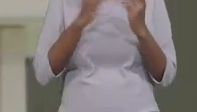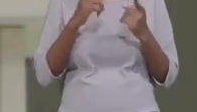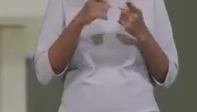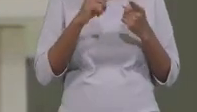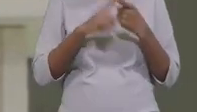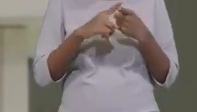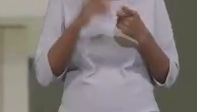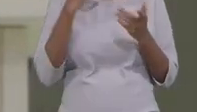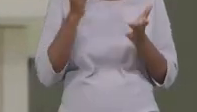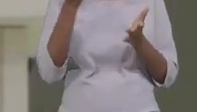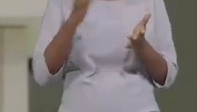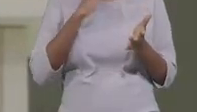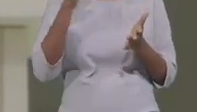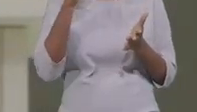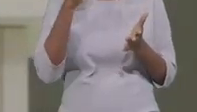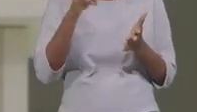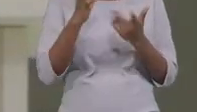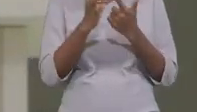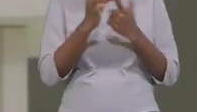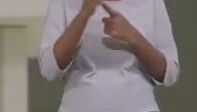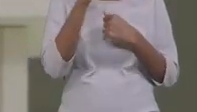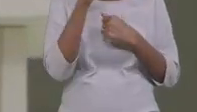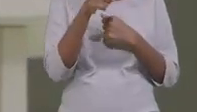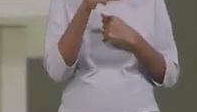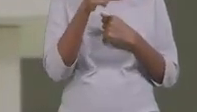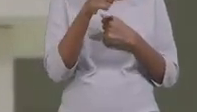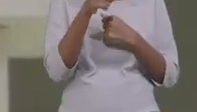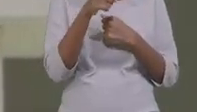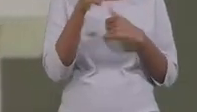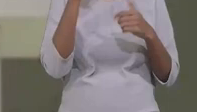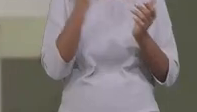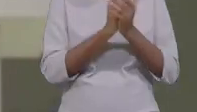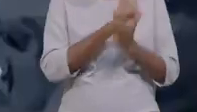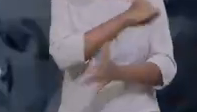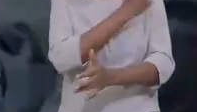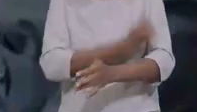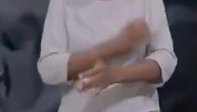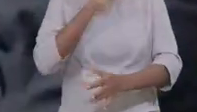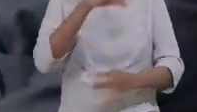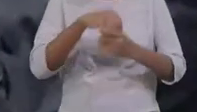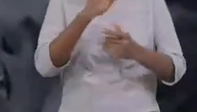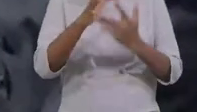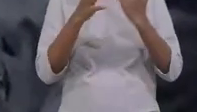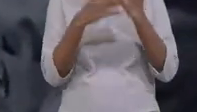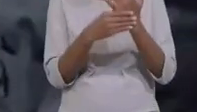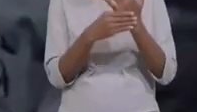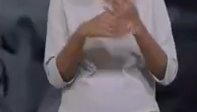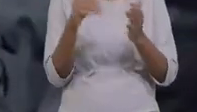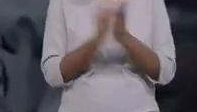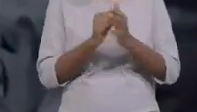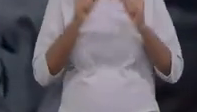Le mot que je veux que vous souligniez, c'est toi. Cette autorité est entre tes mains.